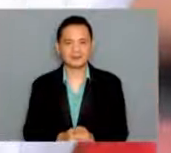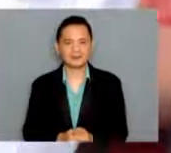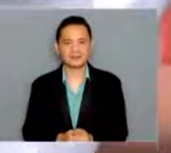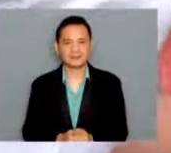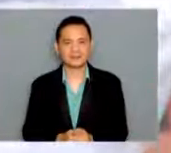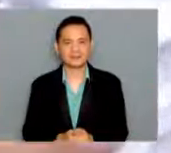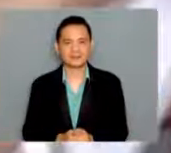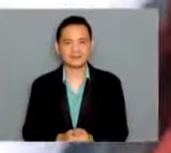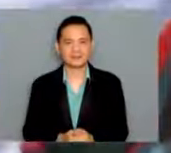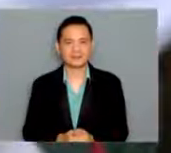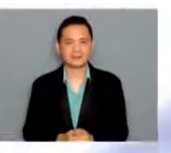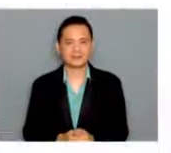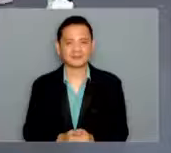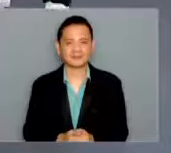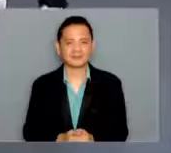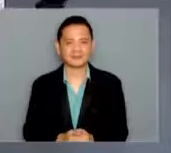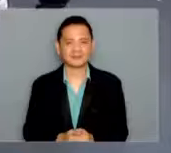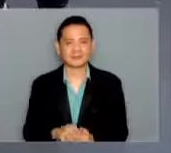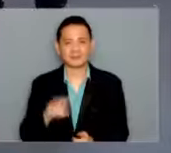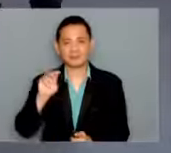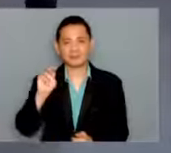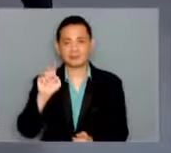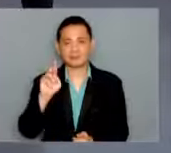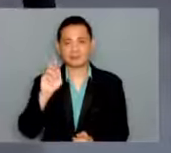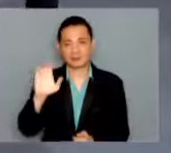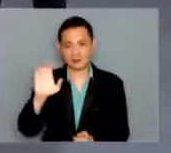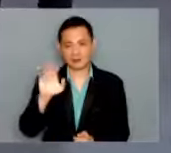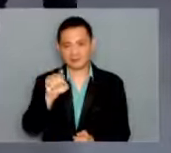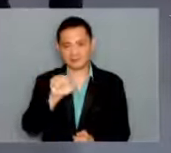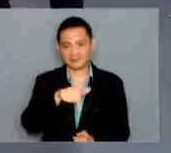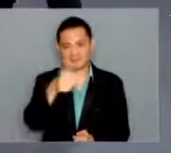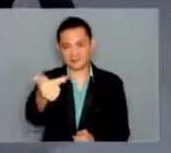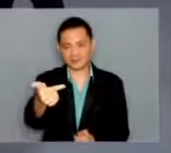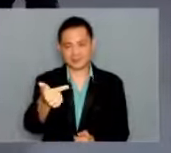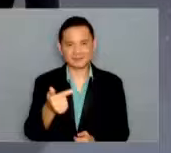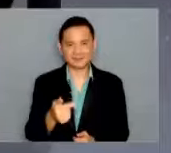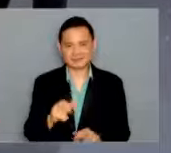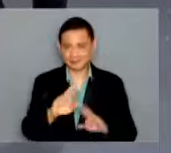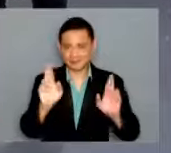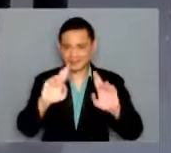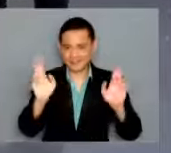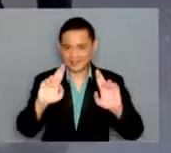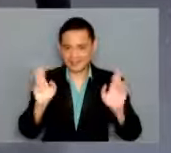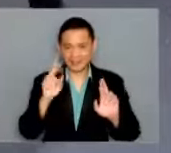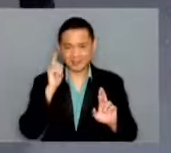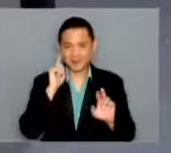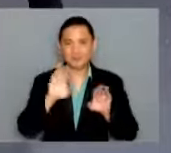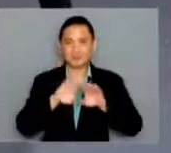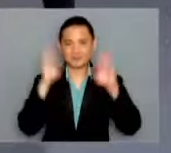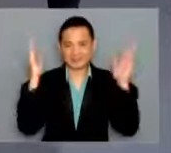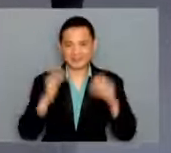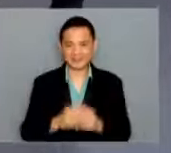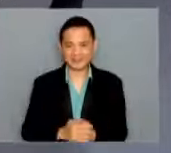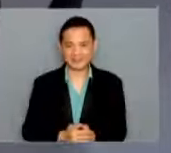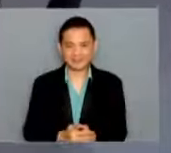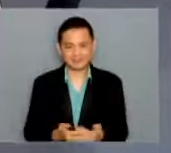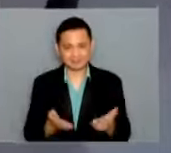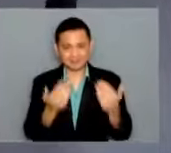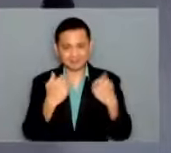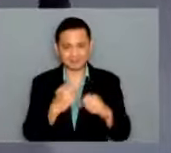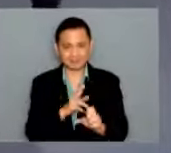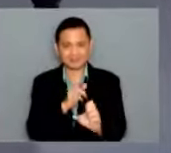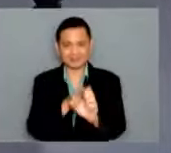dahil gusto po namin sabihin sa'yo, initiation po ito. Bago po kayo masweldohan sa Kapatid Network, kailangan po